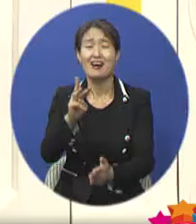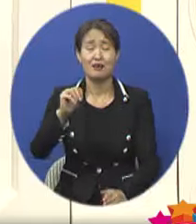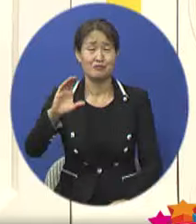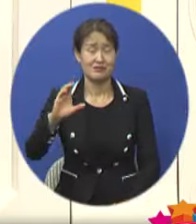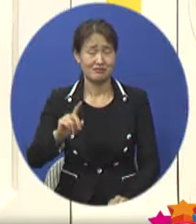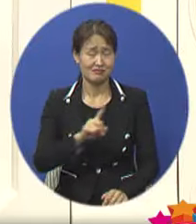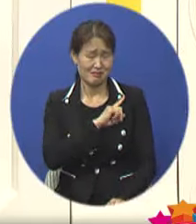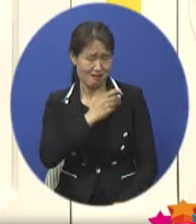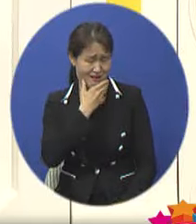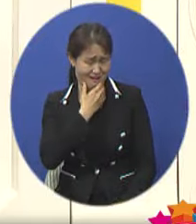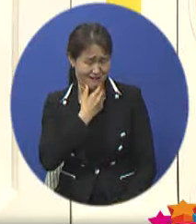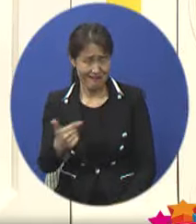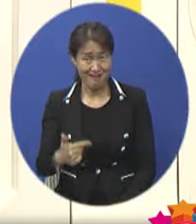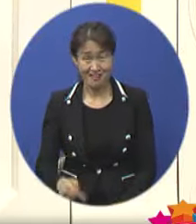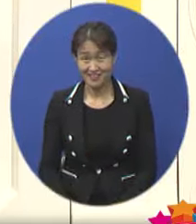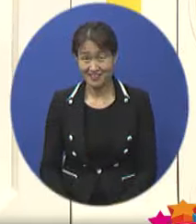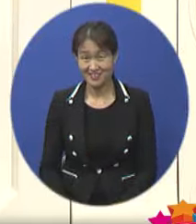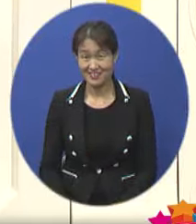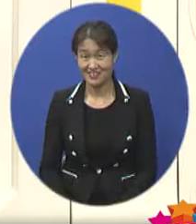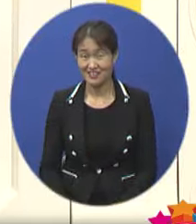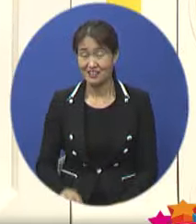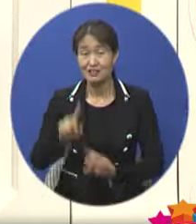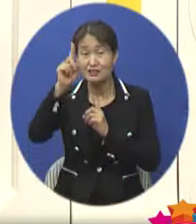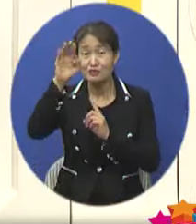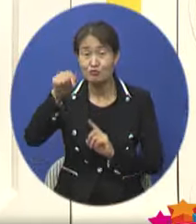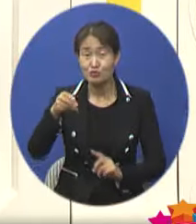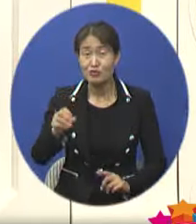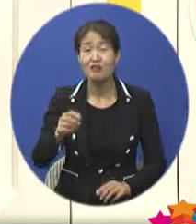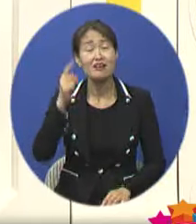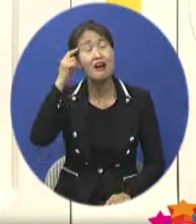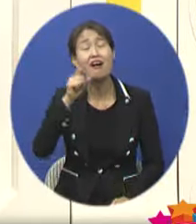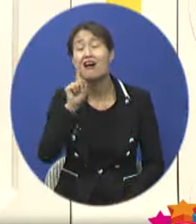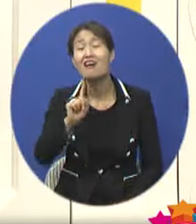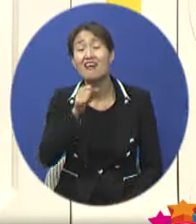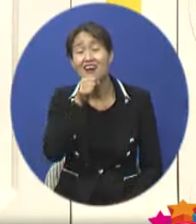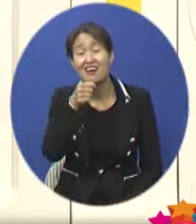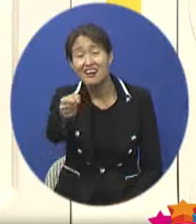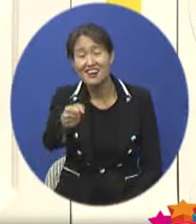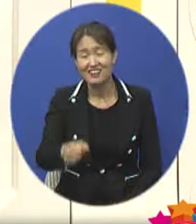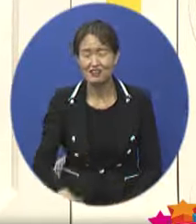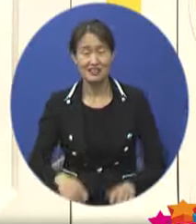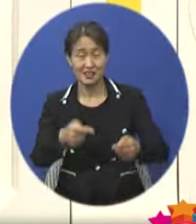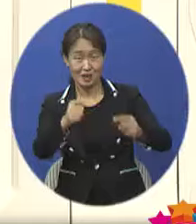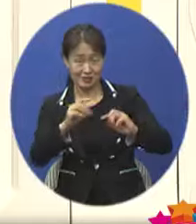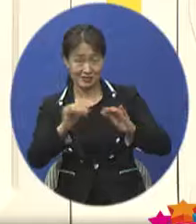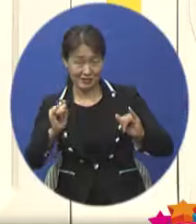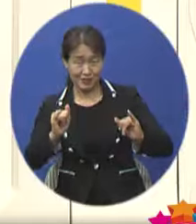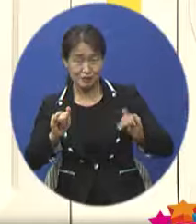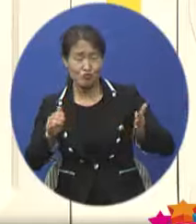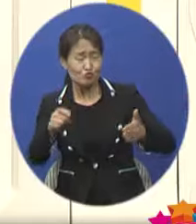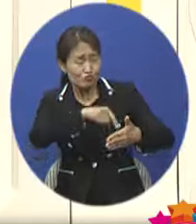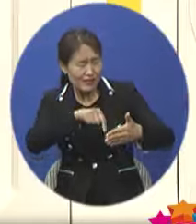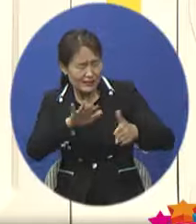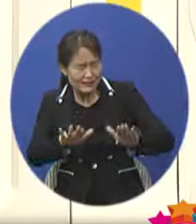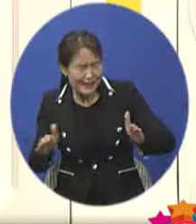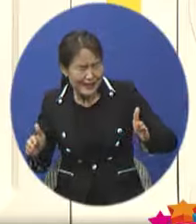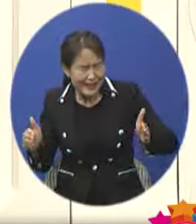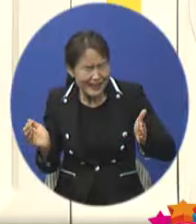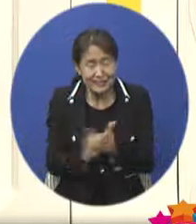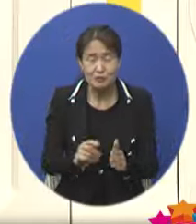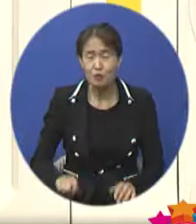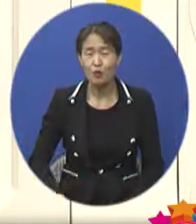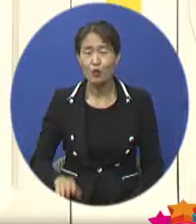아주 행복하시게 이렇게 보이네요. 아 이부영 씨 어떻게 생각하세요? 이렇게 참여하신 분들 중에서 지금까지 내가 우리